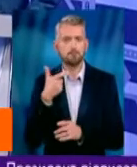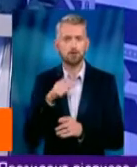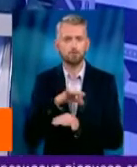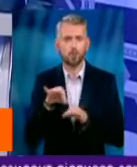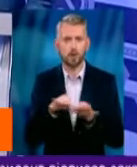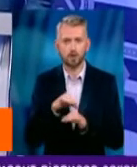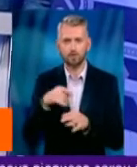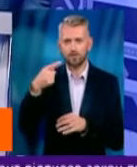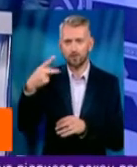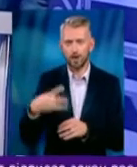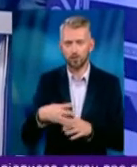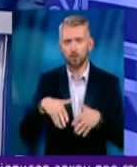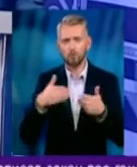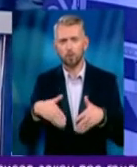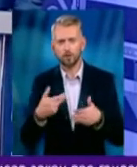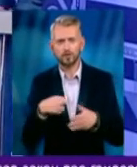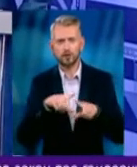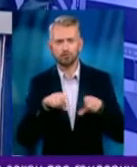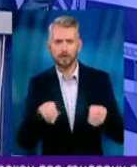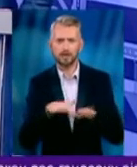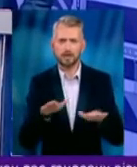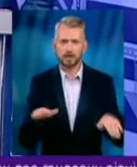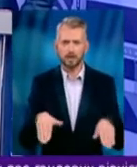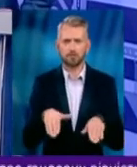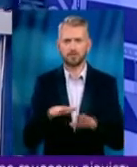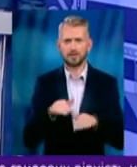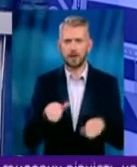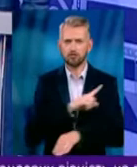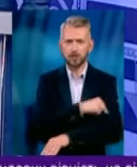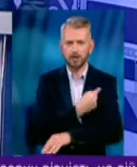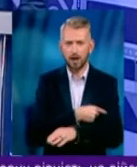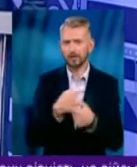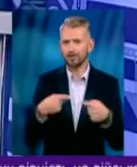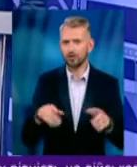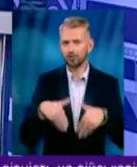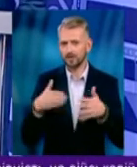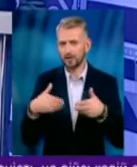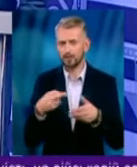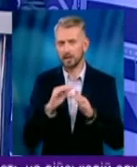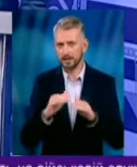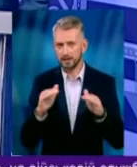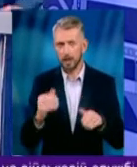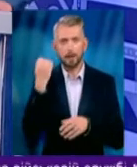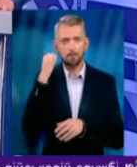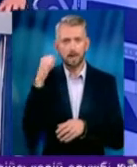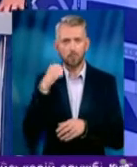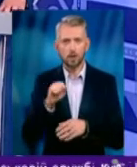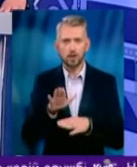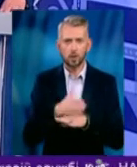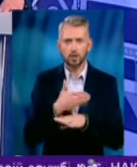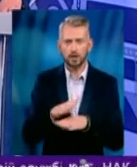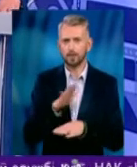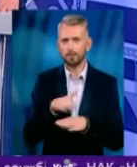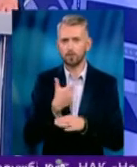проєктів у рейтингу пропозиції для шкіл, дитсадків, дитячих лікарень та інші ініціативи для дітей. Переможці розділили між